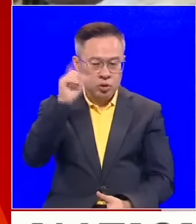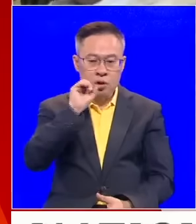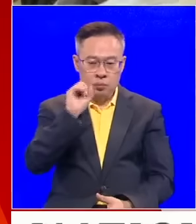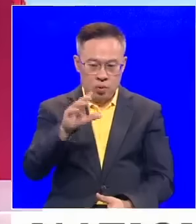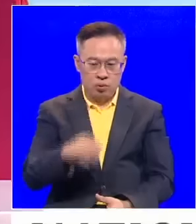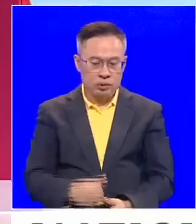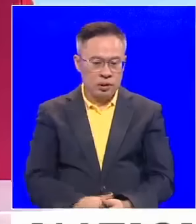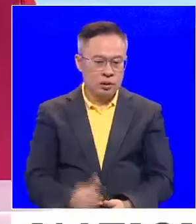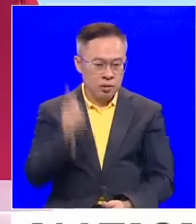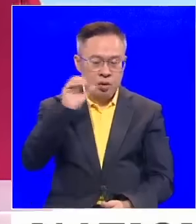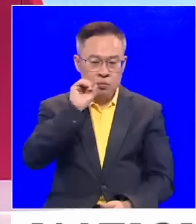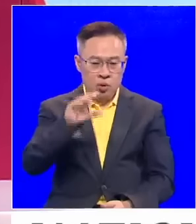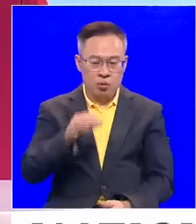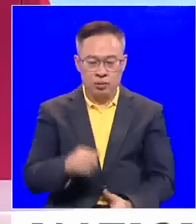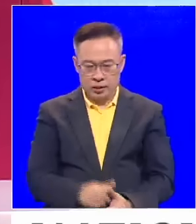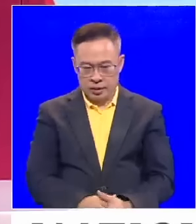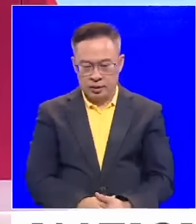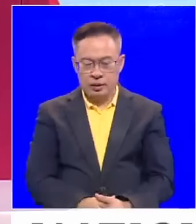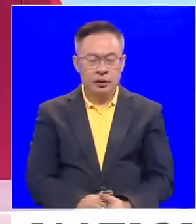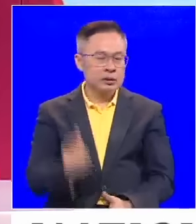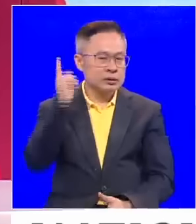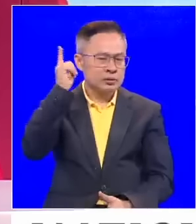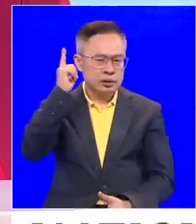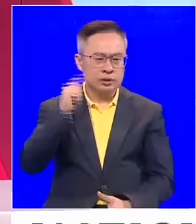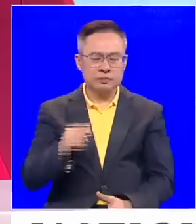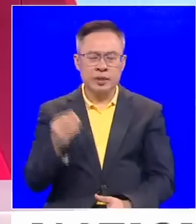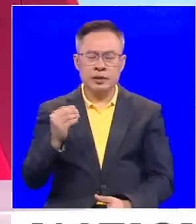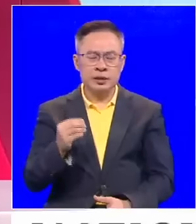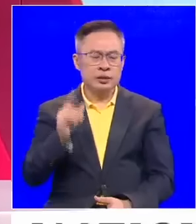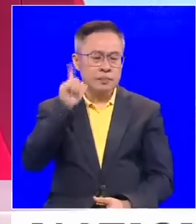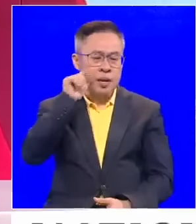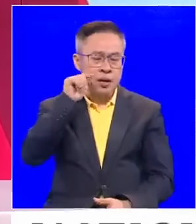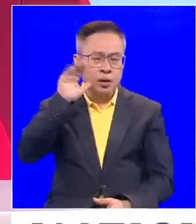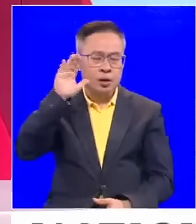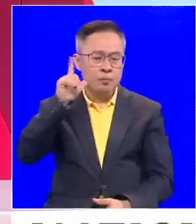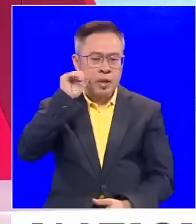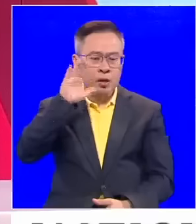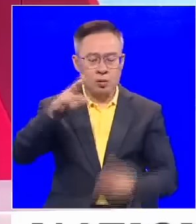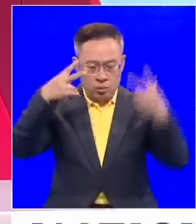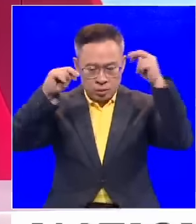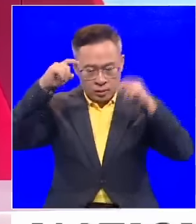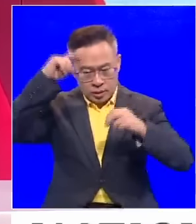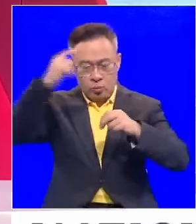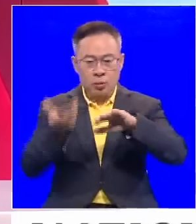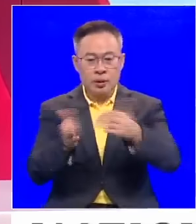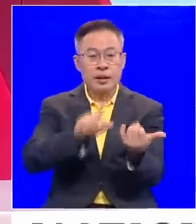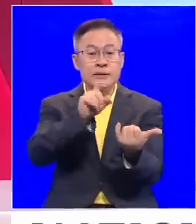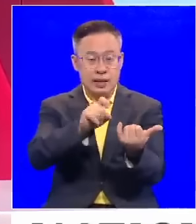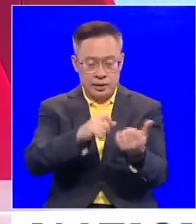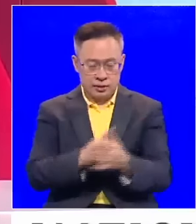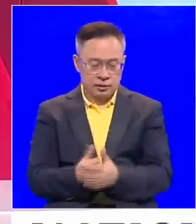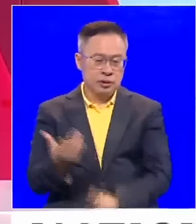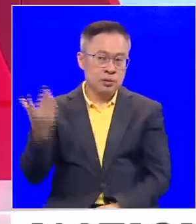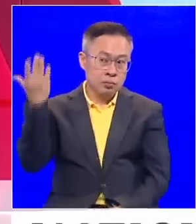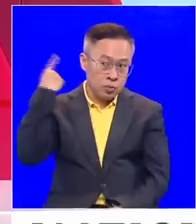ไปส่งเนี่ยก็แล้วเมื่อวานนี้ก็เป็นงานสวดพระอภิธรรมที่รวมไทยสร้างชาติมาแบบอย่างพร้อมเพรียงเลยอีกคนนึงที่เขาก็บอกว่าเขาอยากจ